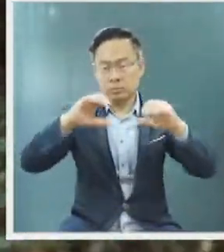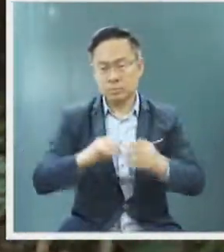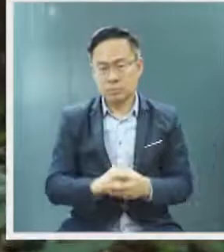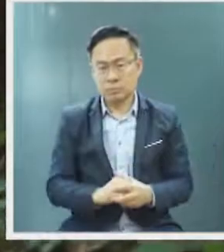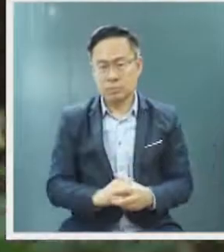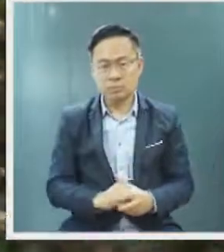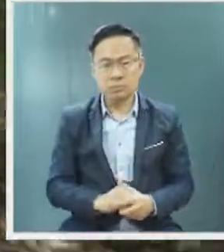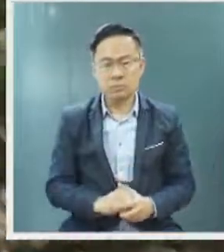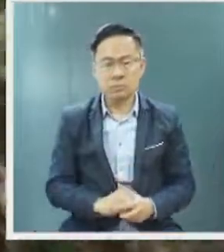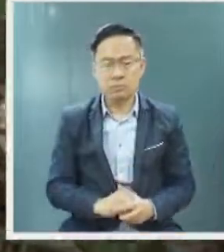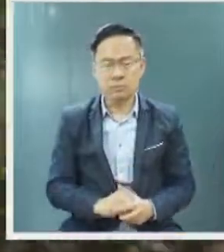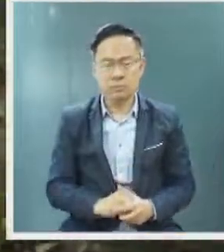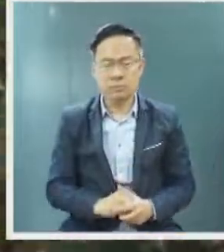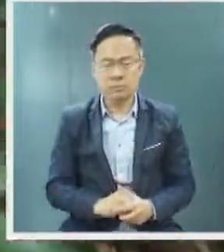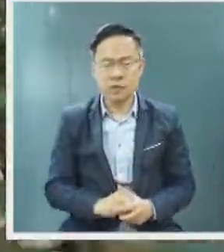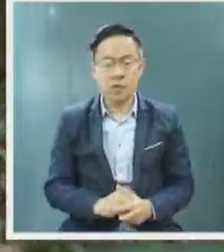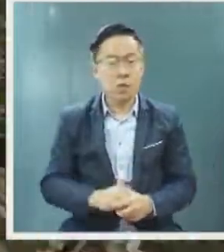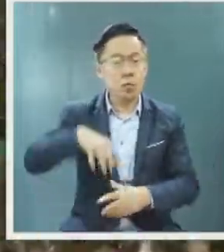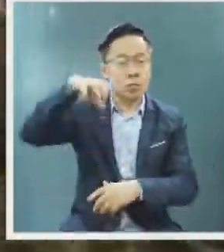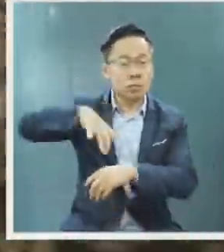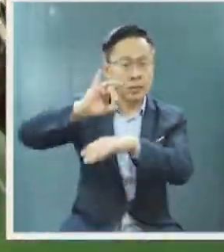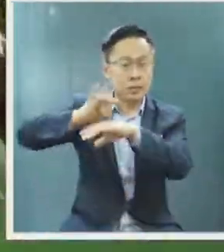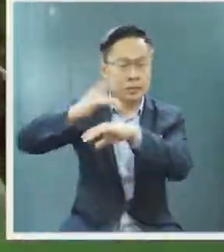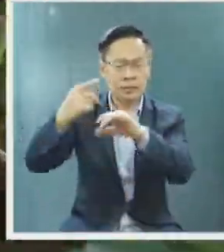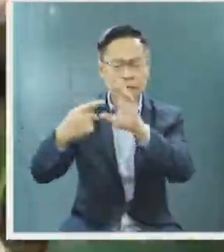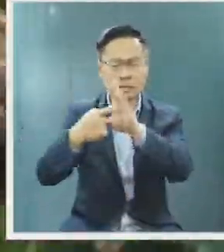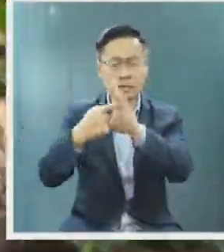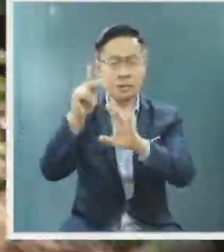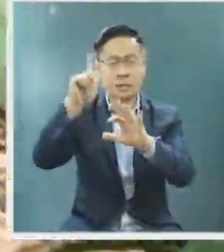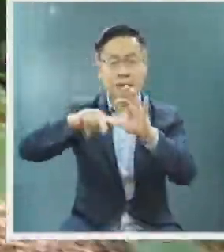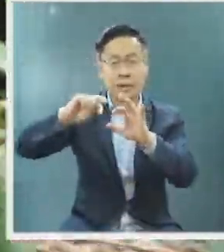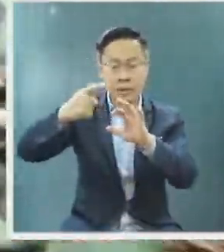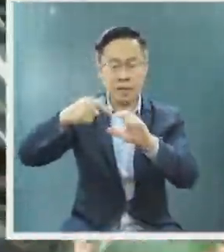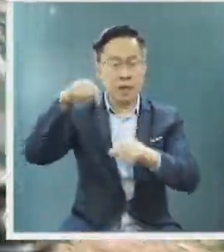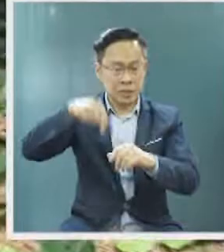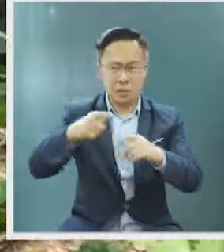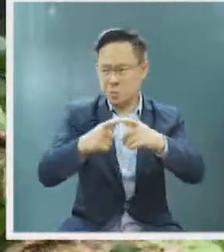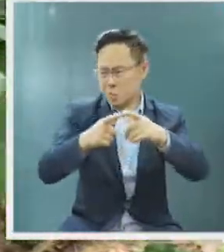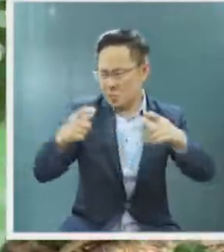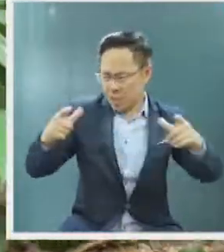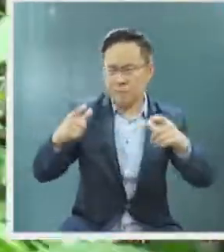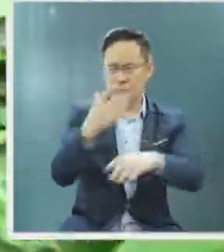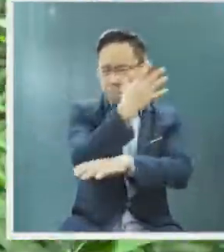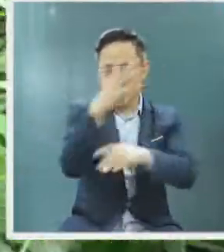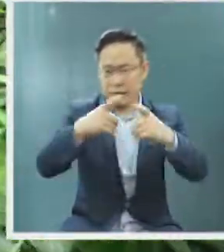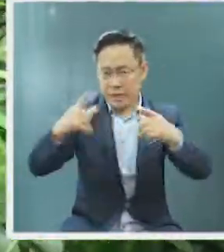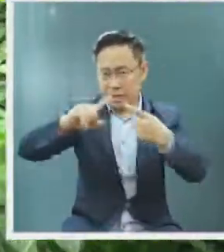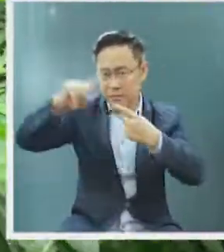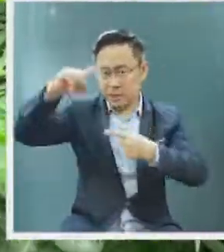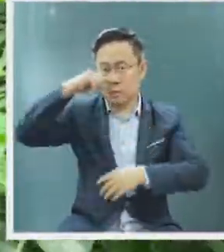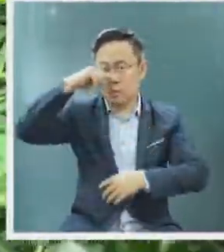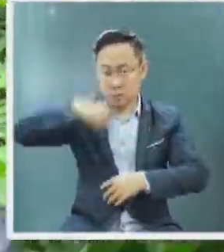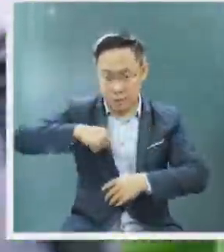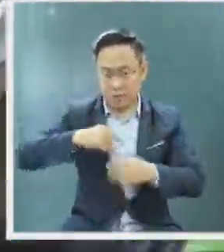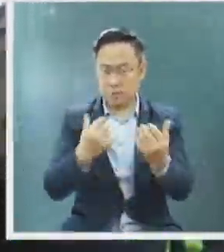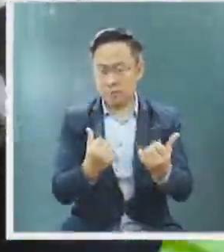ษ์อุทยานแห่งชาติแก่งกระจานถือเป็นอุทยานแห่งชาติที่มี